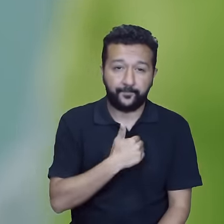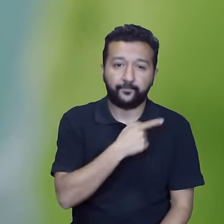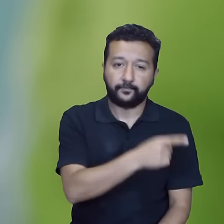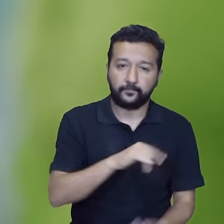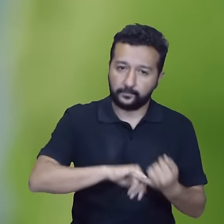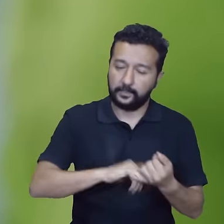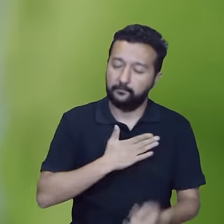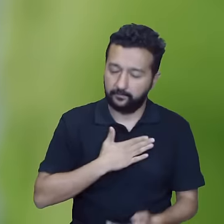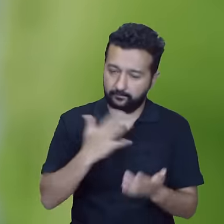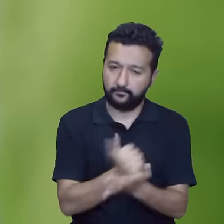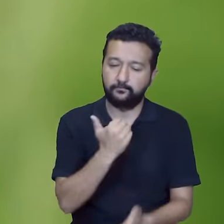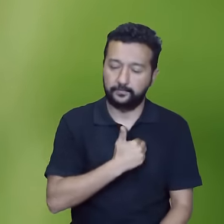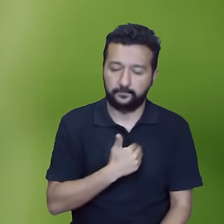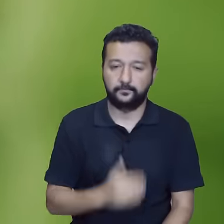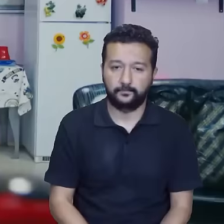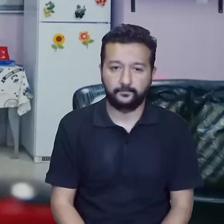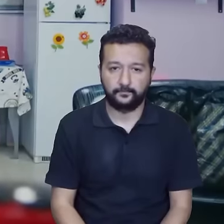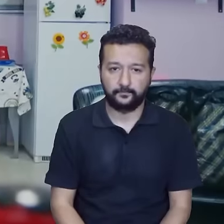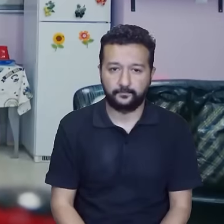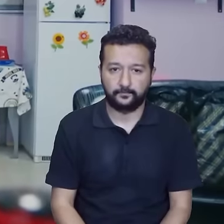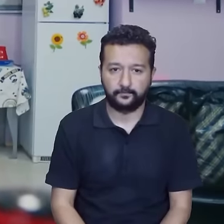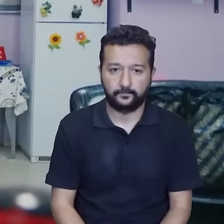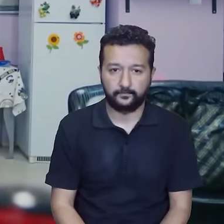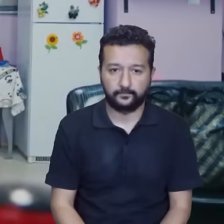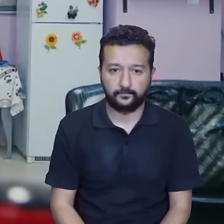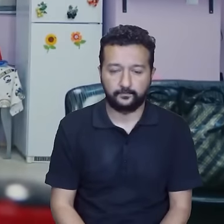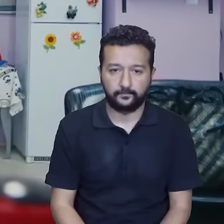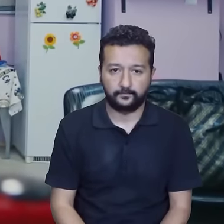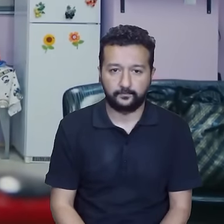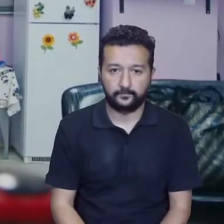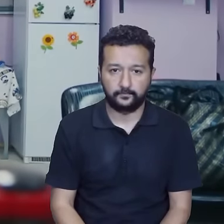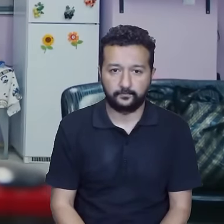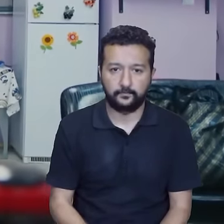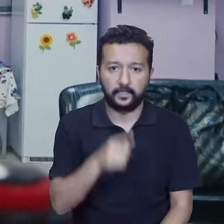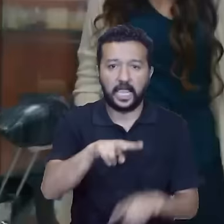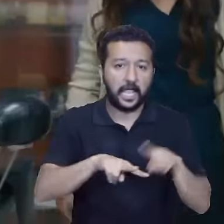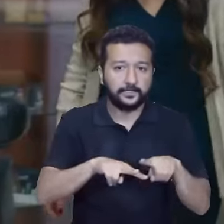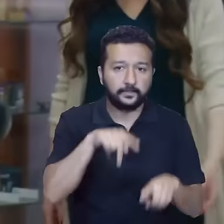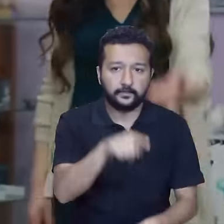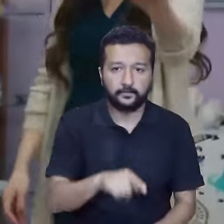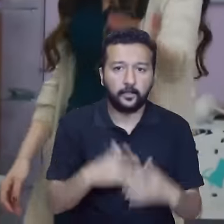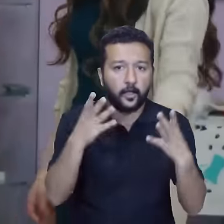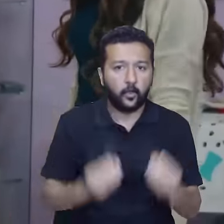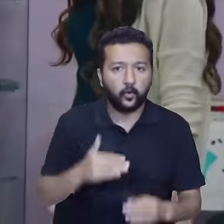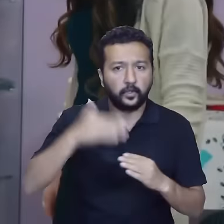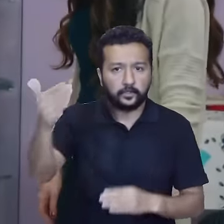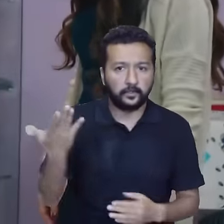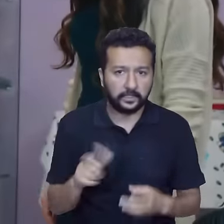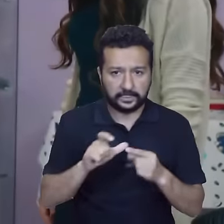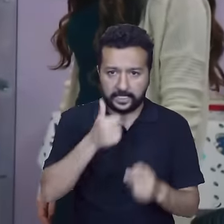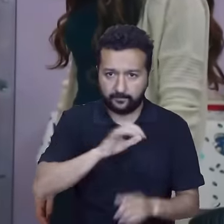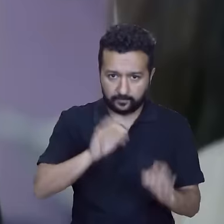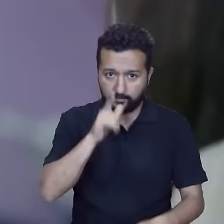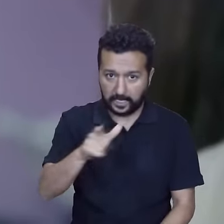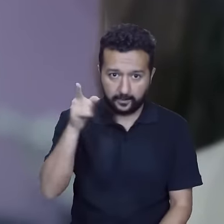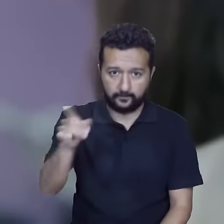Benim iddia benim. Ayşen malzemeleri hırsla kutuya atıyor. Ayşen, ne oluyor dışarıda? Şener abi